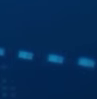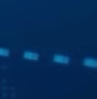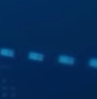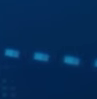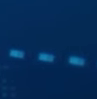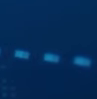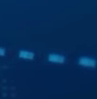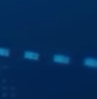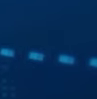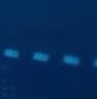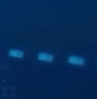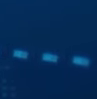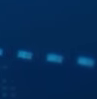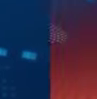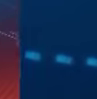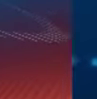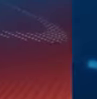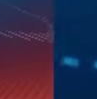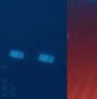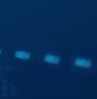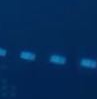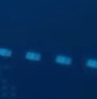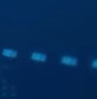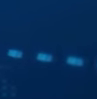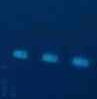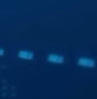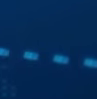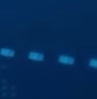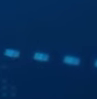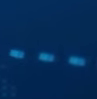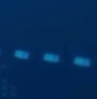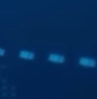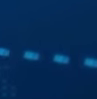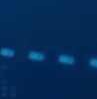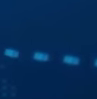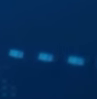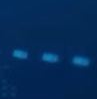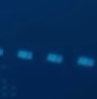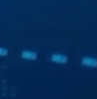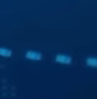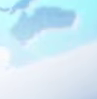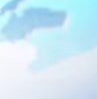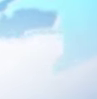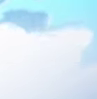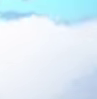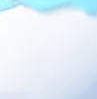рублі 5 теңге 93 тиын. Қытай юані 55 теңге 52 тиын.